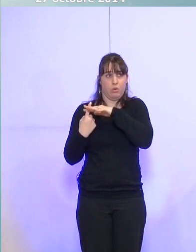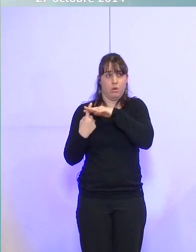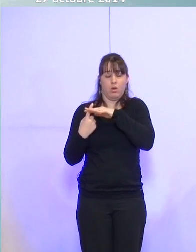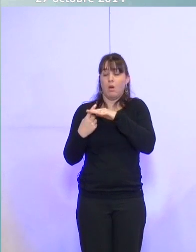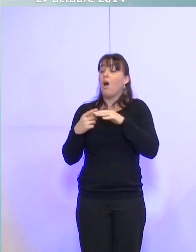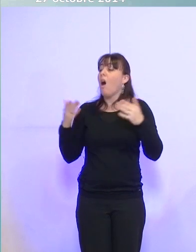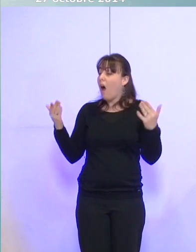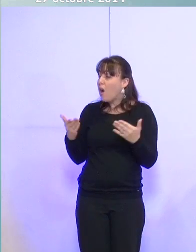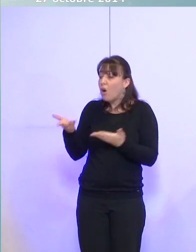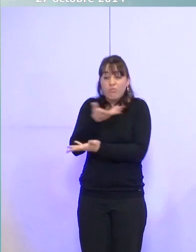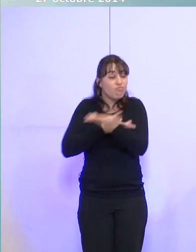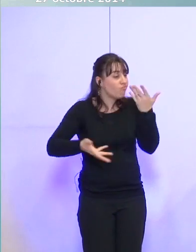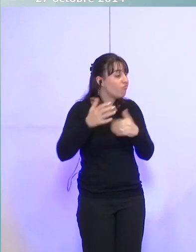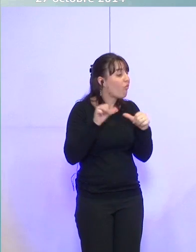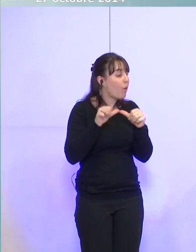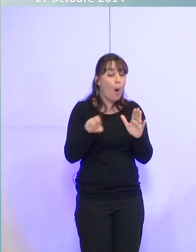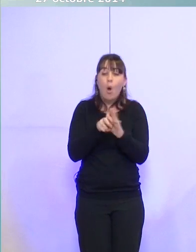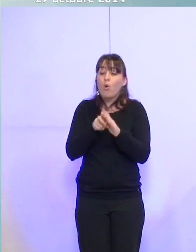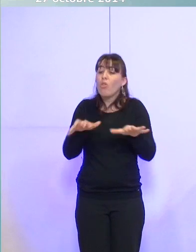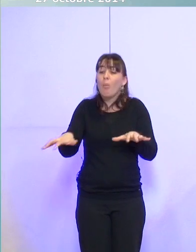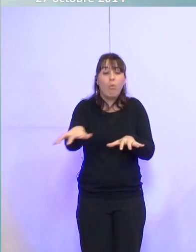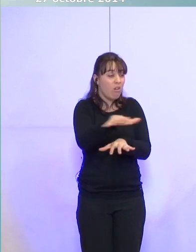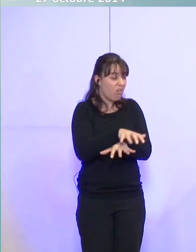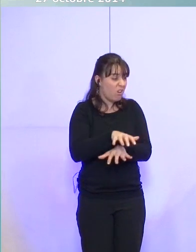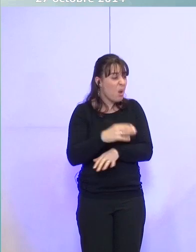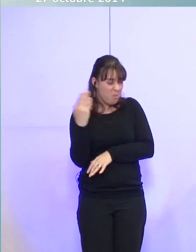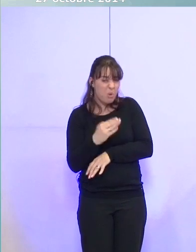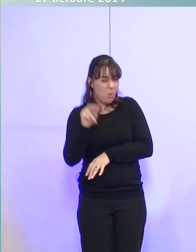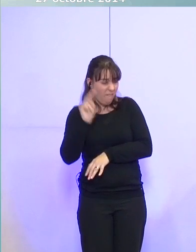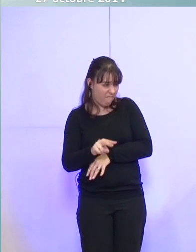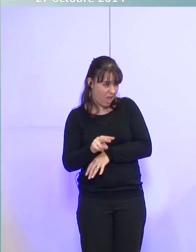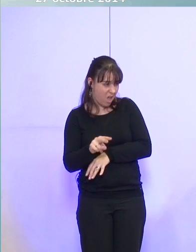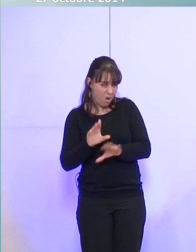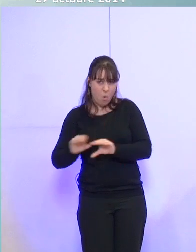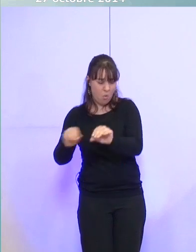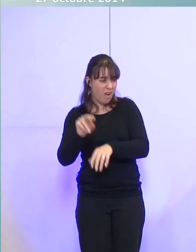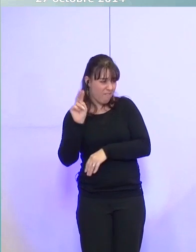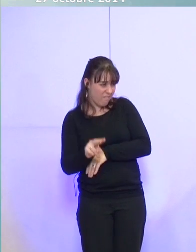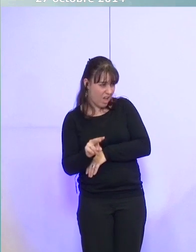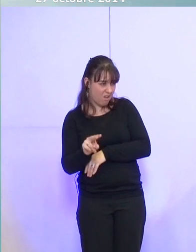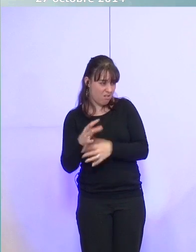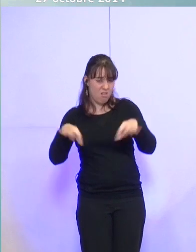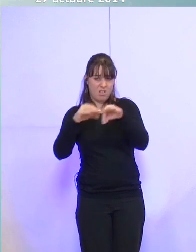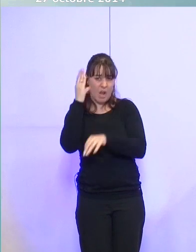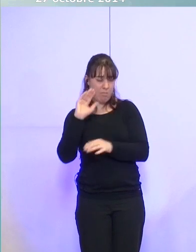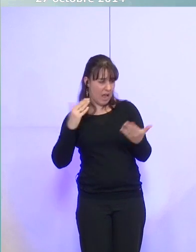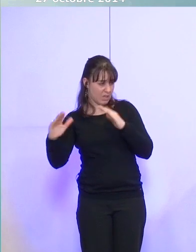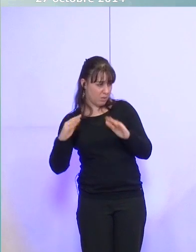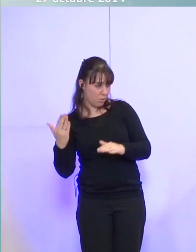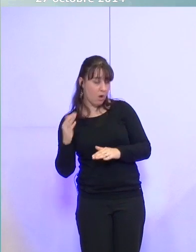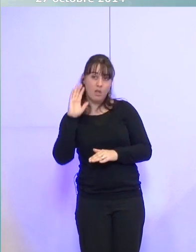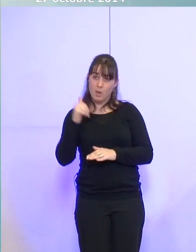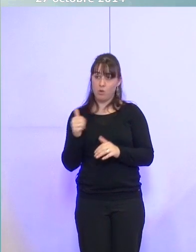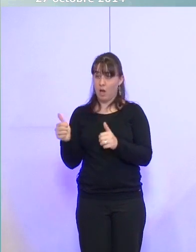faut-il, pour le territoire grenoblois, un outil tel que celui-là? Et c'est à cette réponse que l'ensemble des